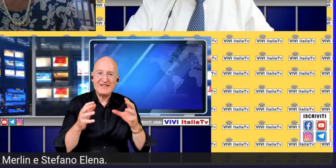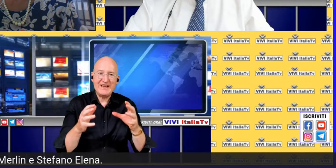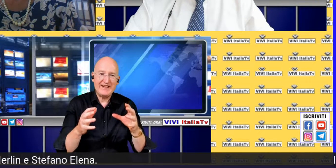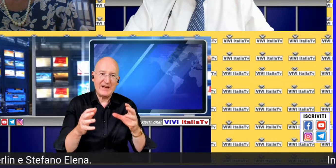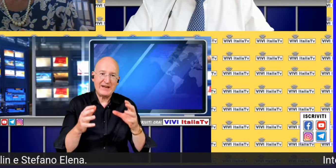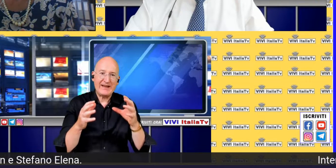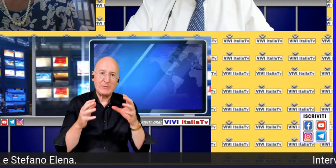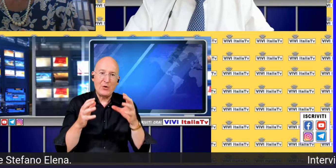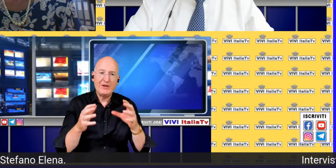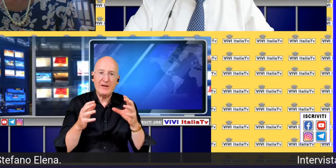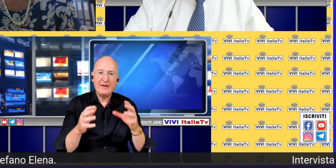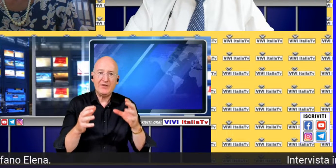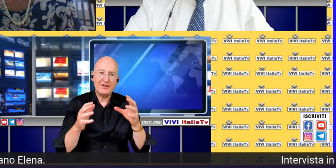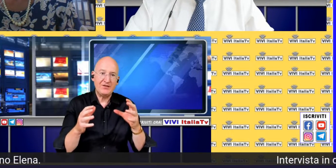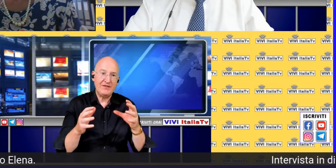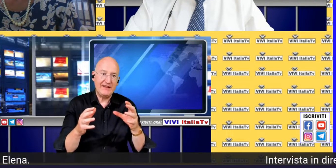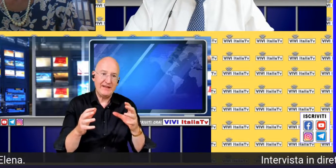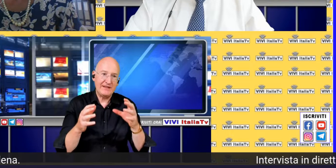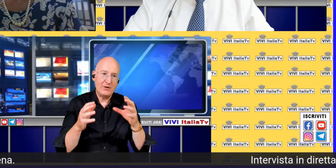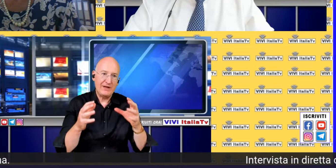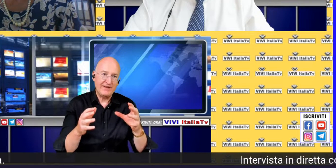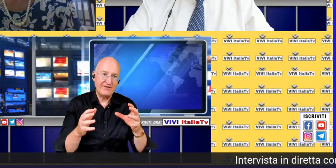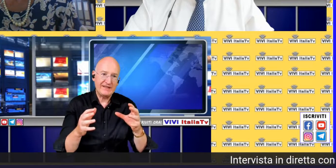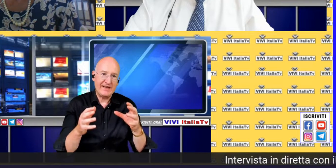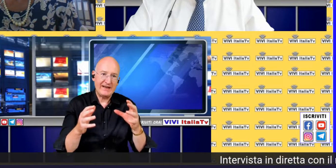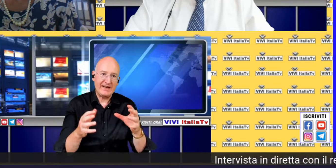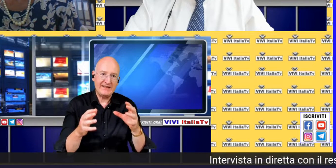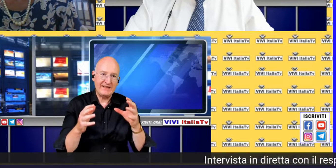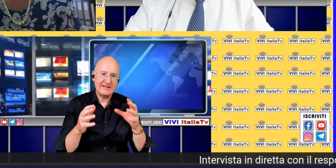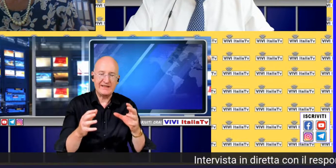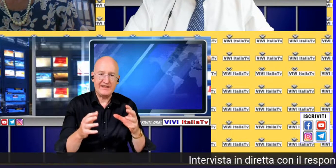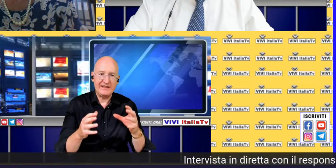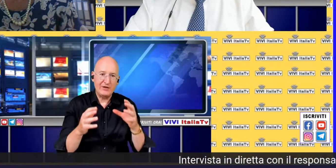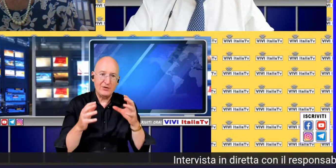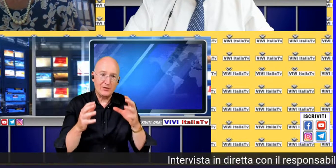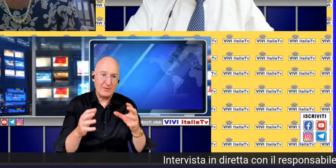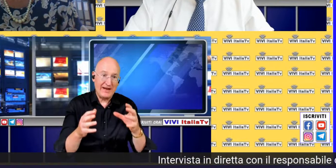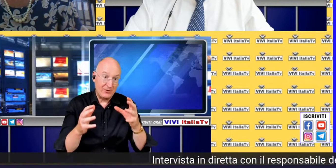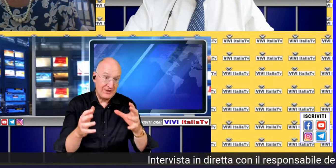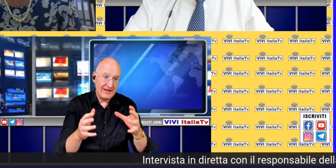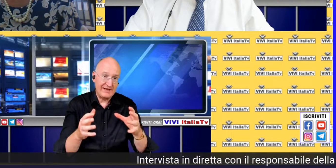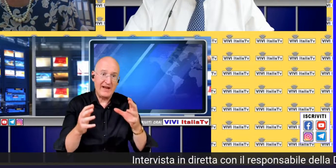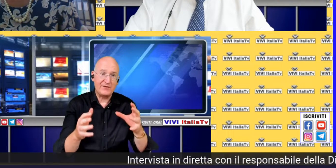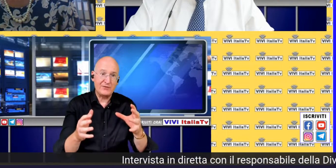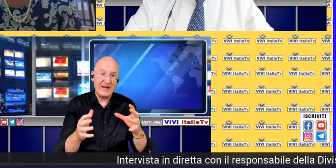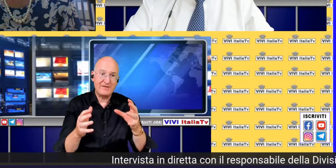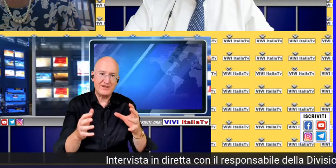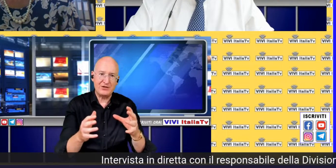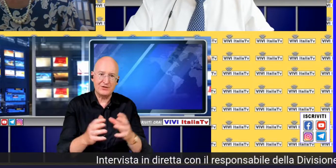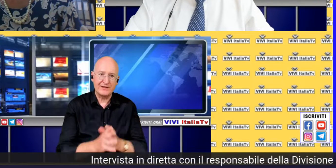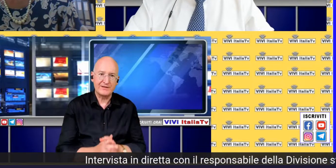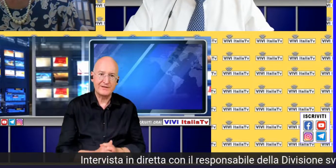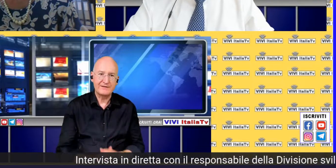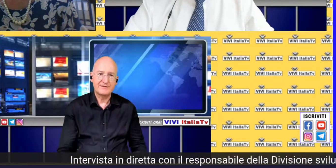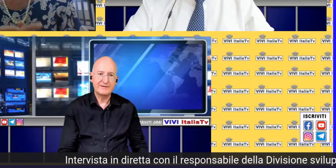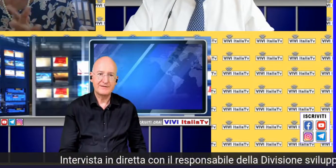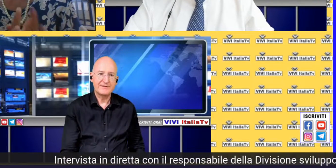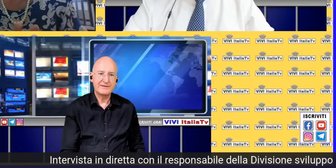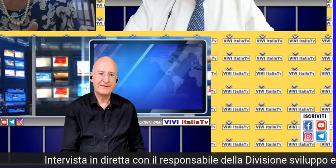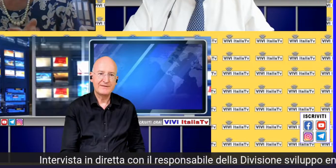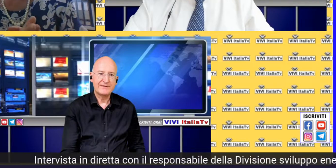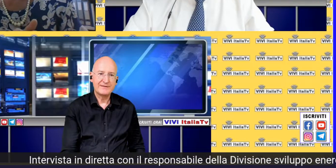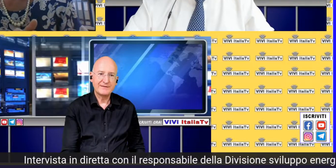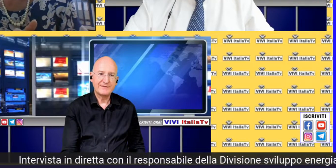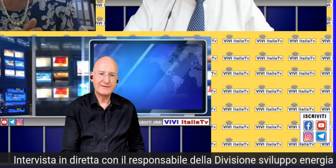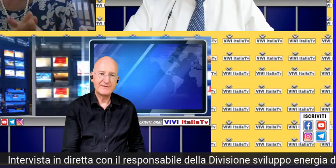fusione si genera molta meno radioattività di quella che invece accade nelle centrali odierne a fissione.